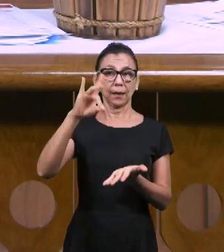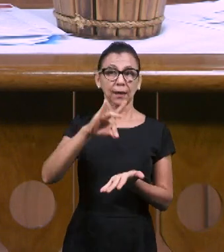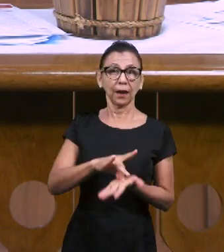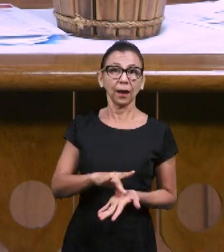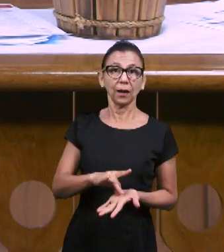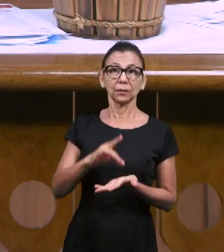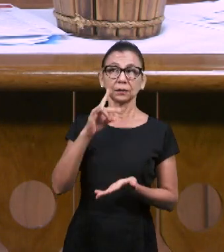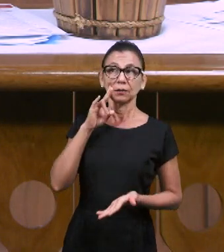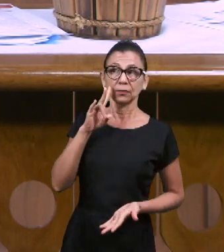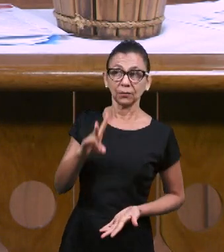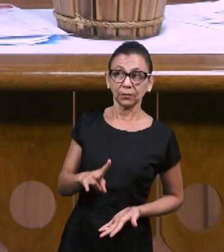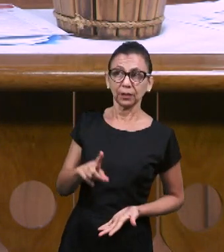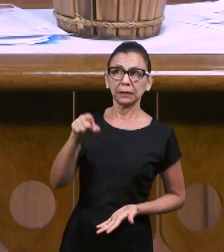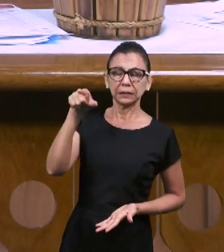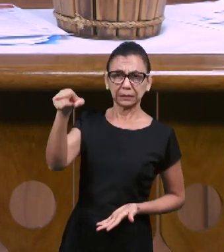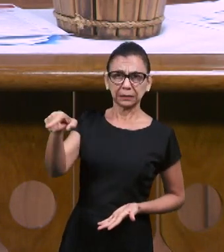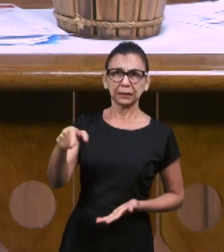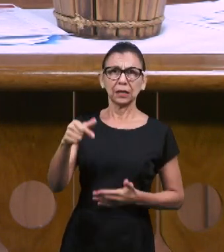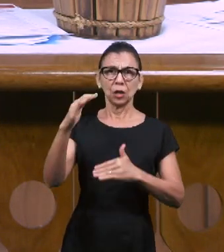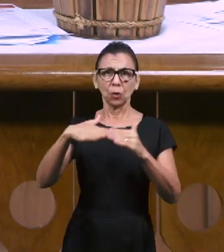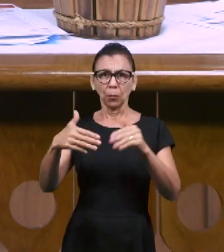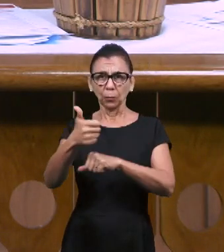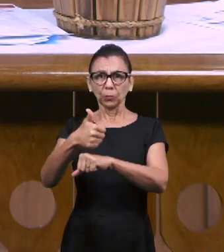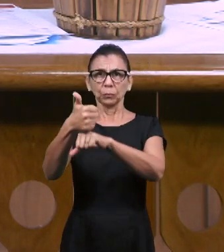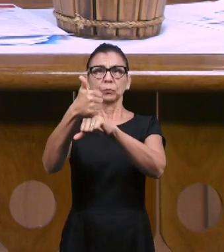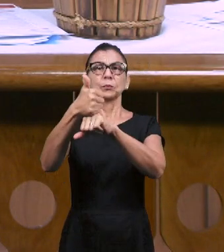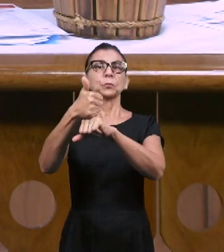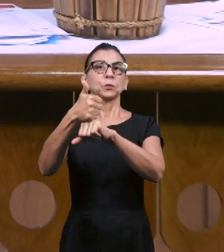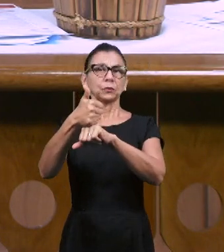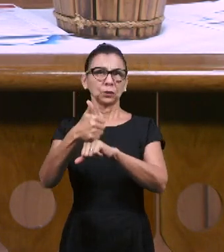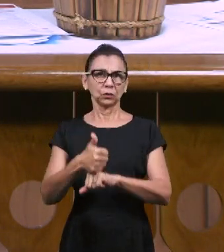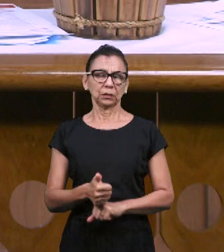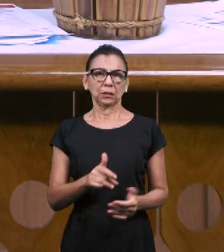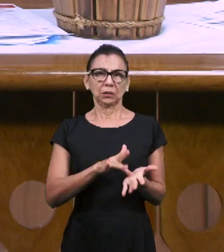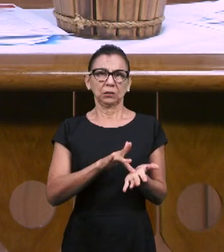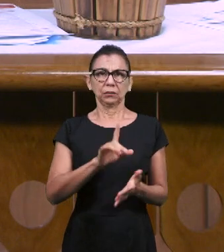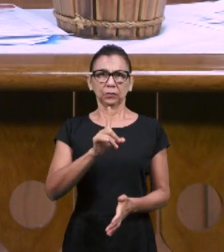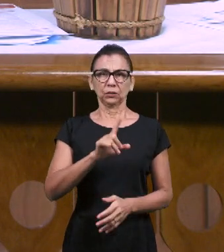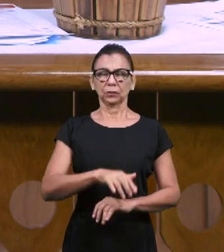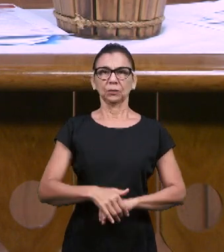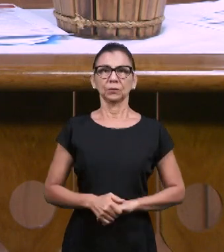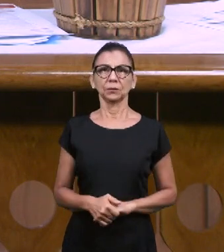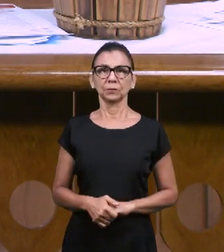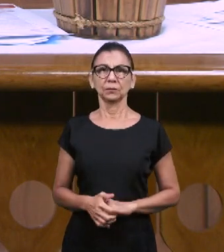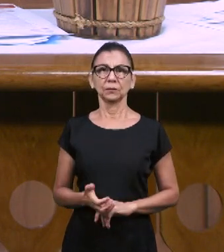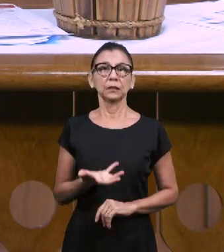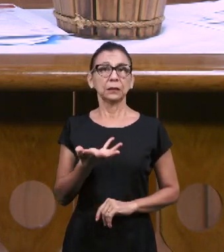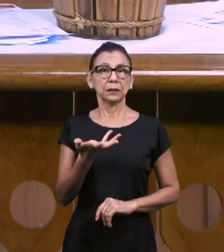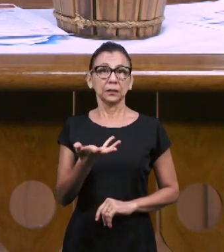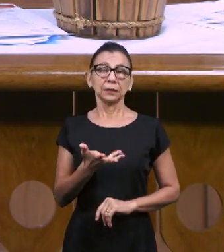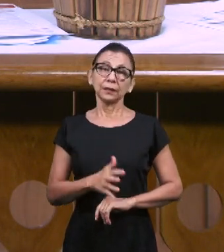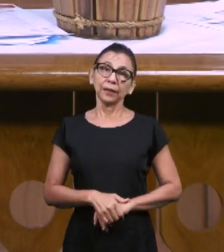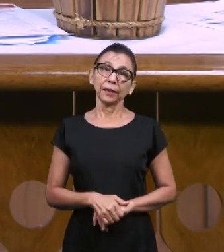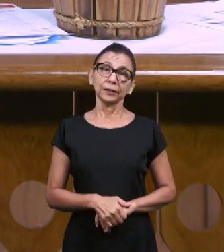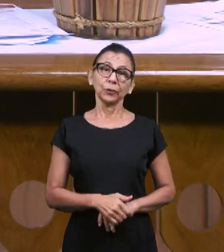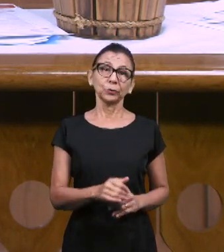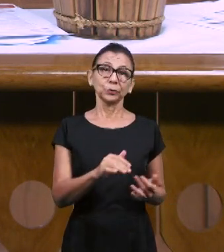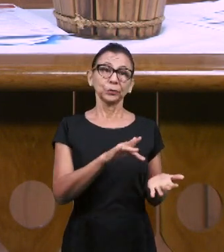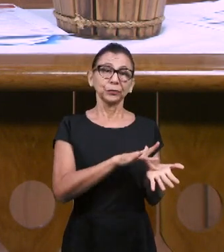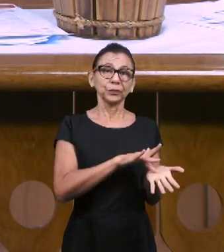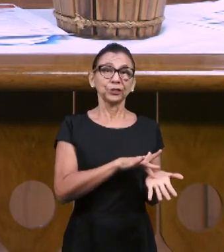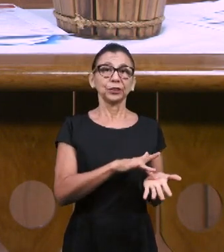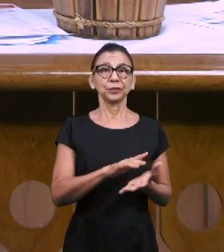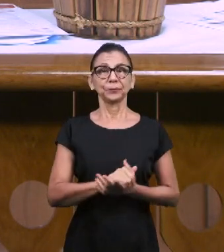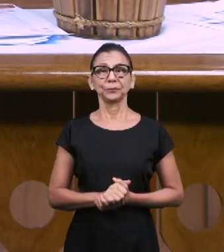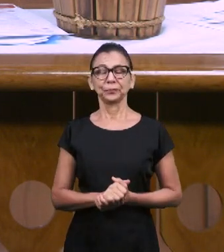théâtre, d'ailleurs, où les gens sont des vrais acteurs. Et, il y en a qui veulent être acteurs et ils